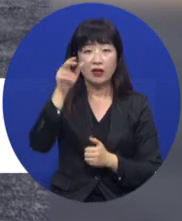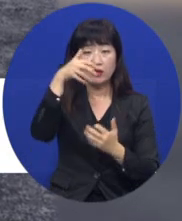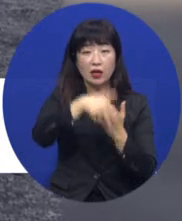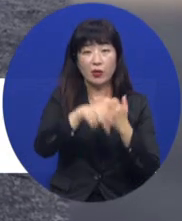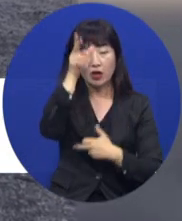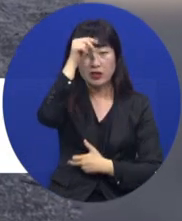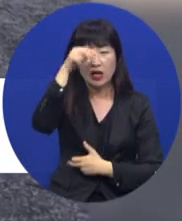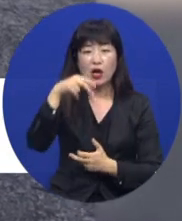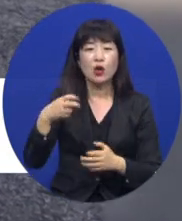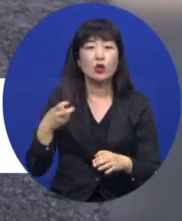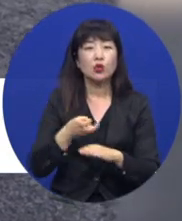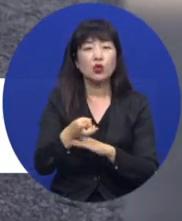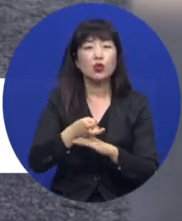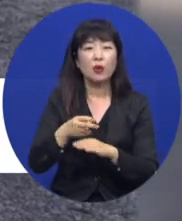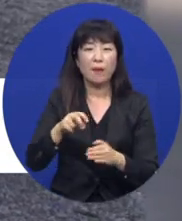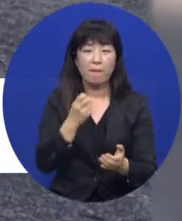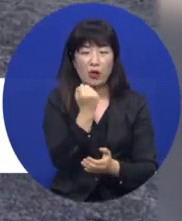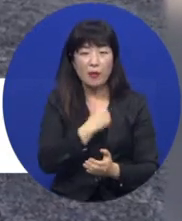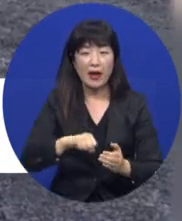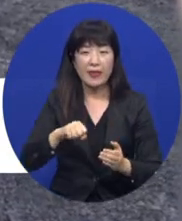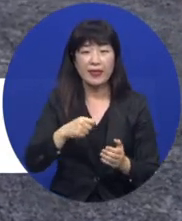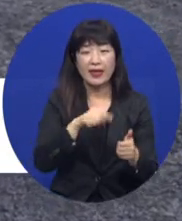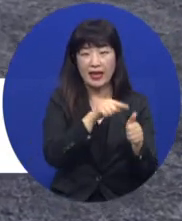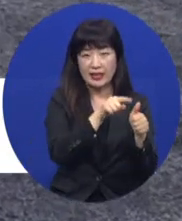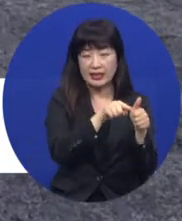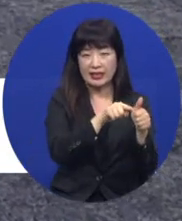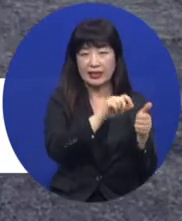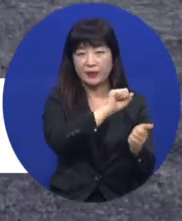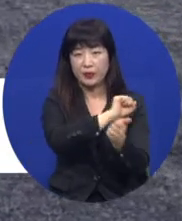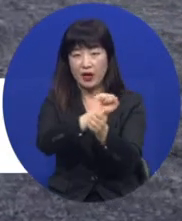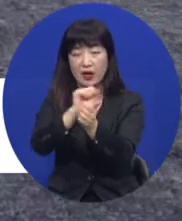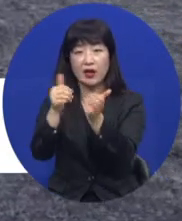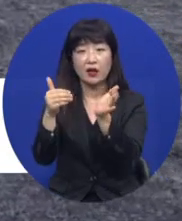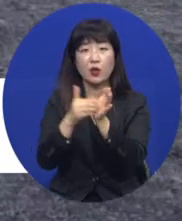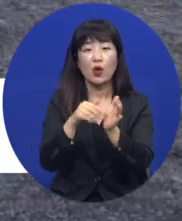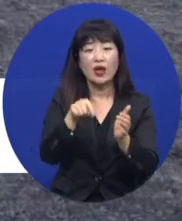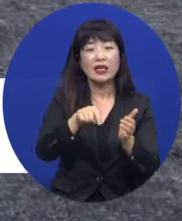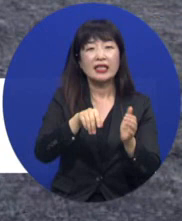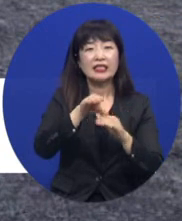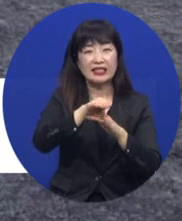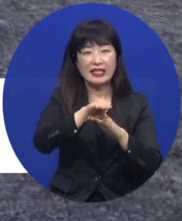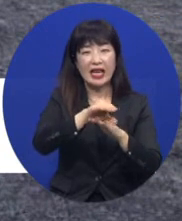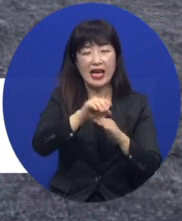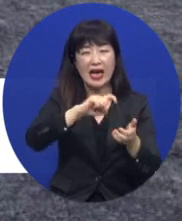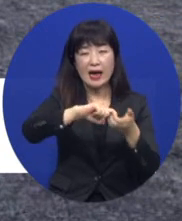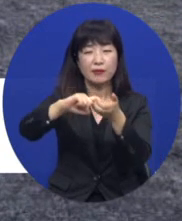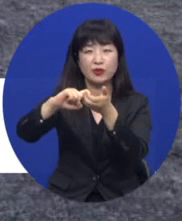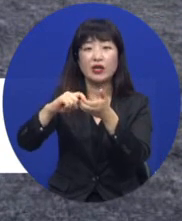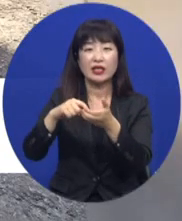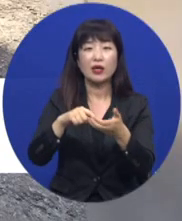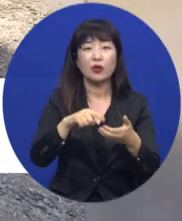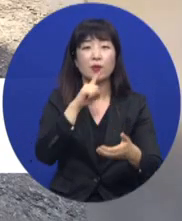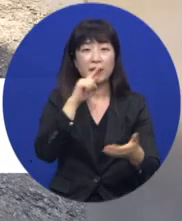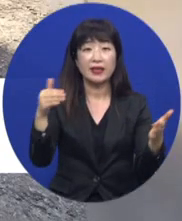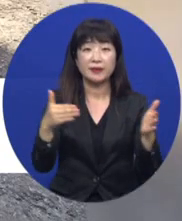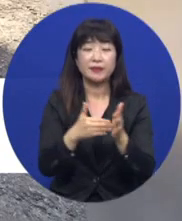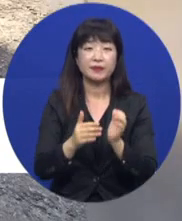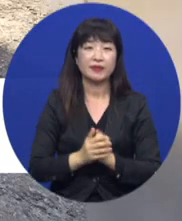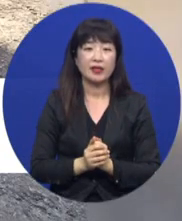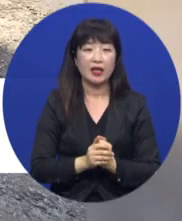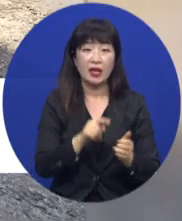도로교통법 위반 등의 혐의로 63 4 a 씨를 입건 하고 해당 차량을 압수 조치했다고 밝혔습니다